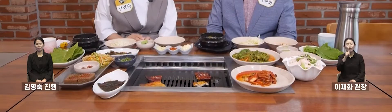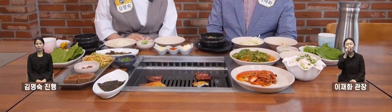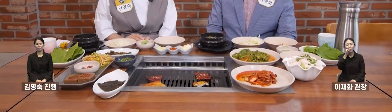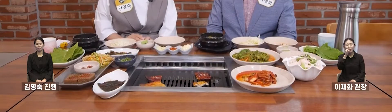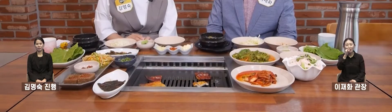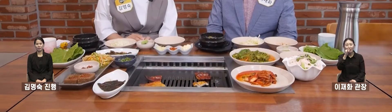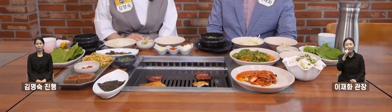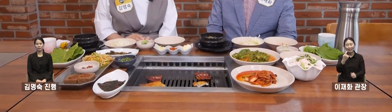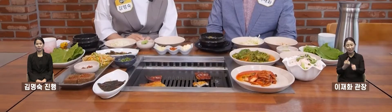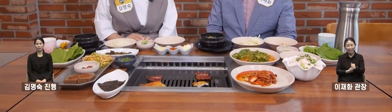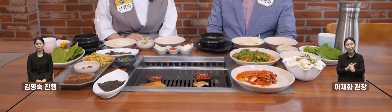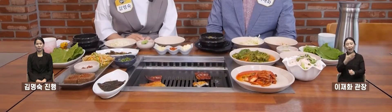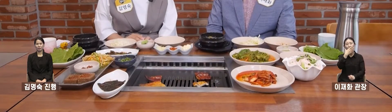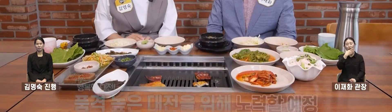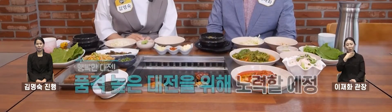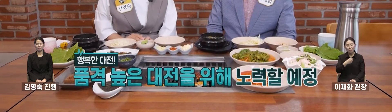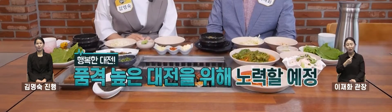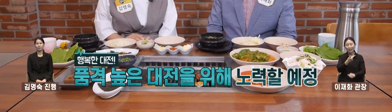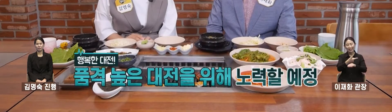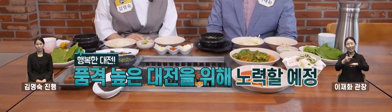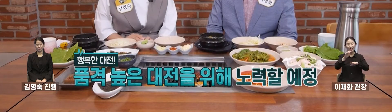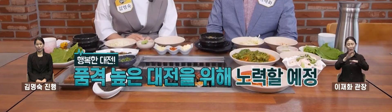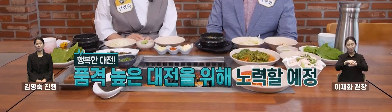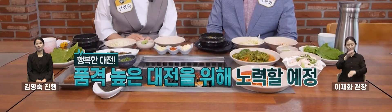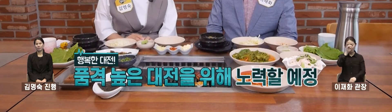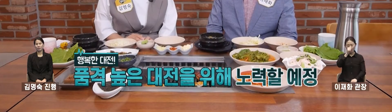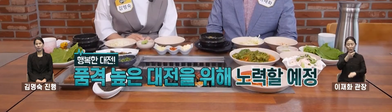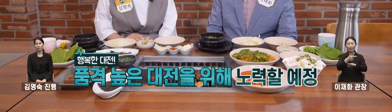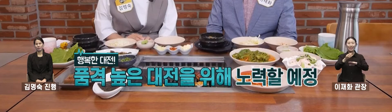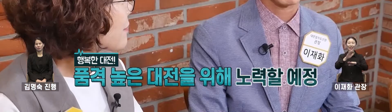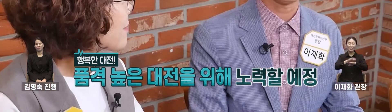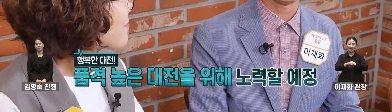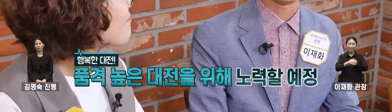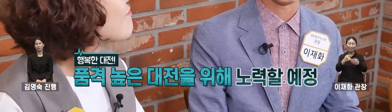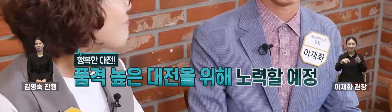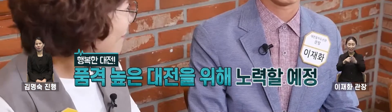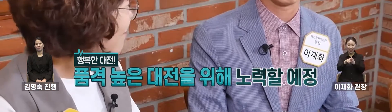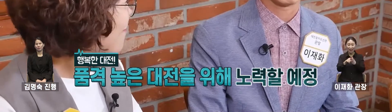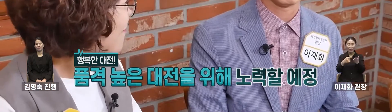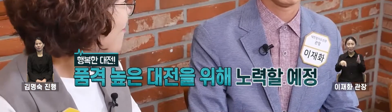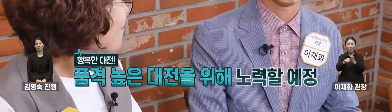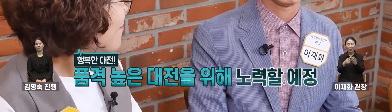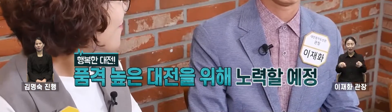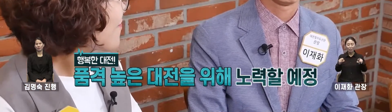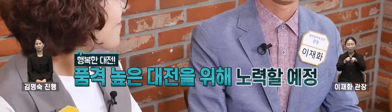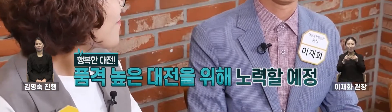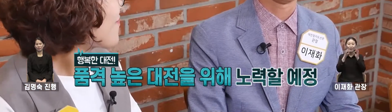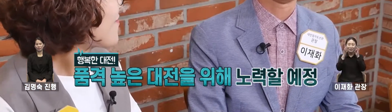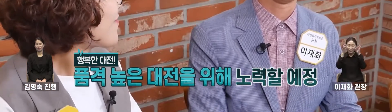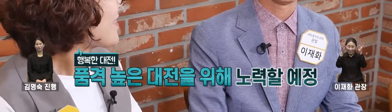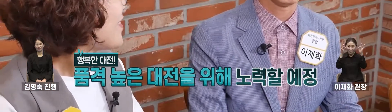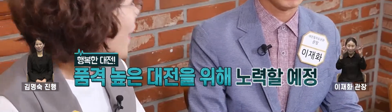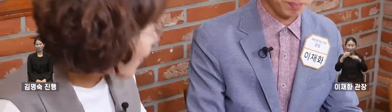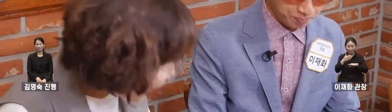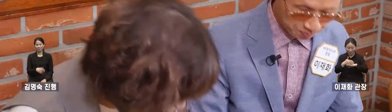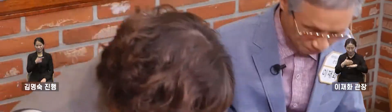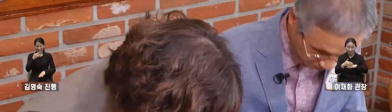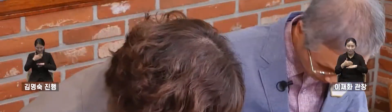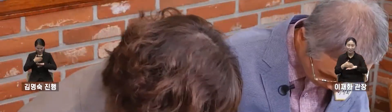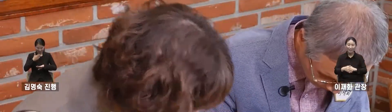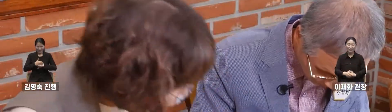또 행복한 대전, 품격 높은 대전 만드는데 함께 노력하겠습니다. 예, 고맙습니다.